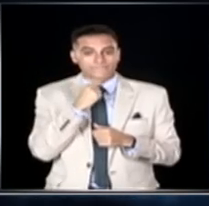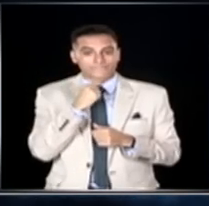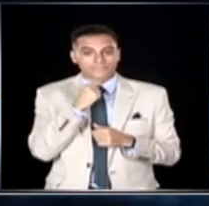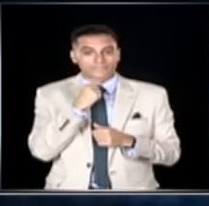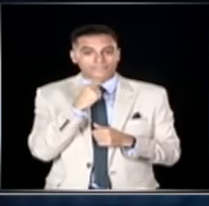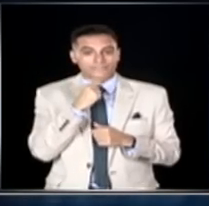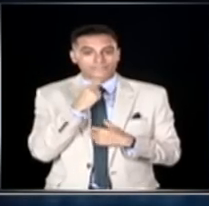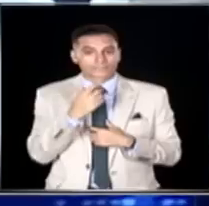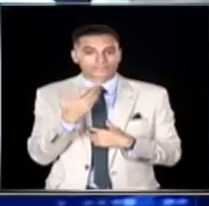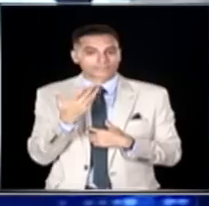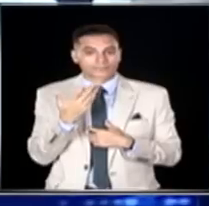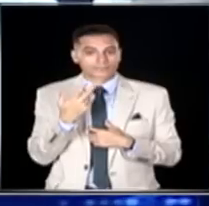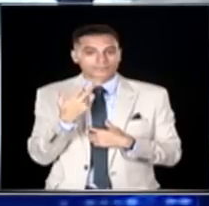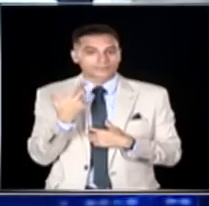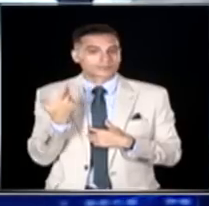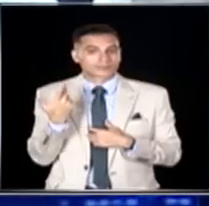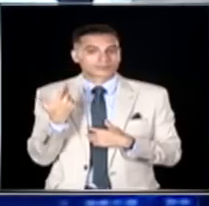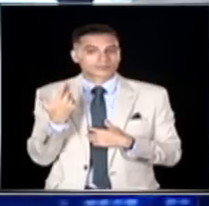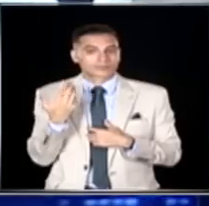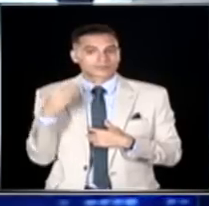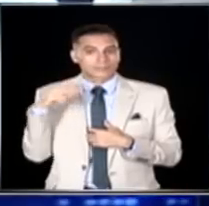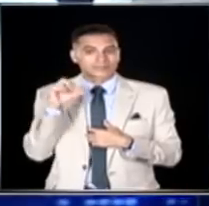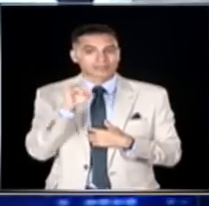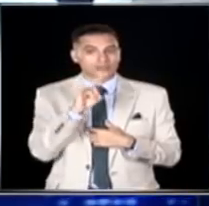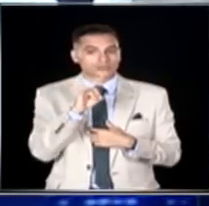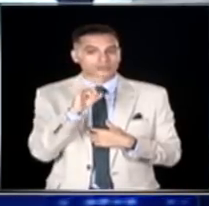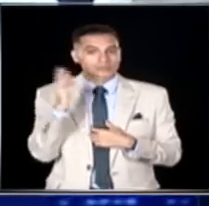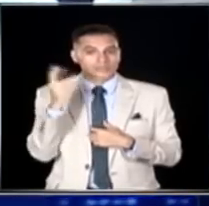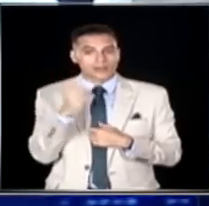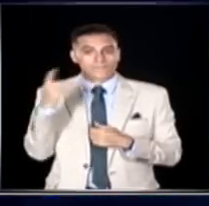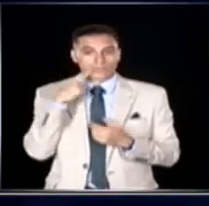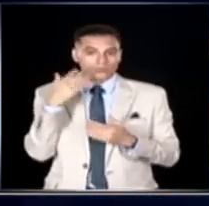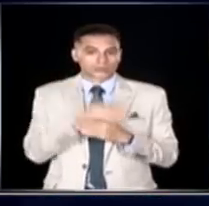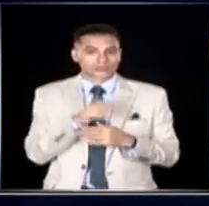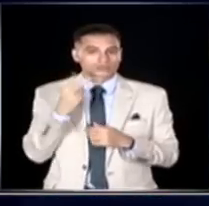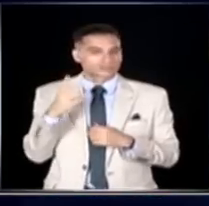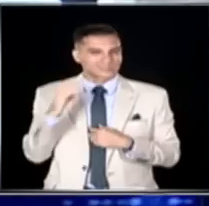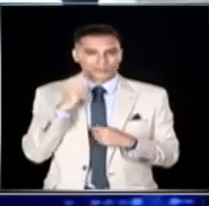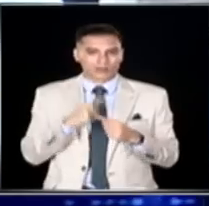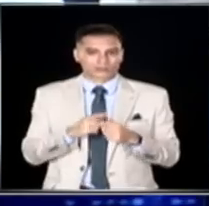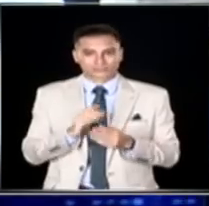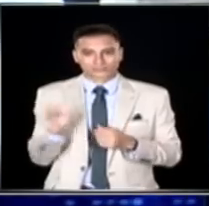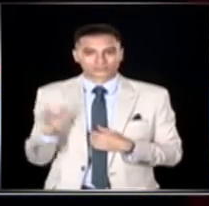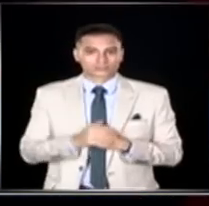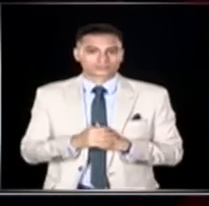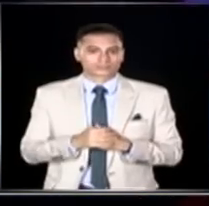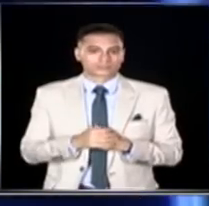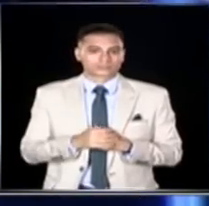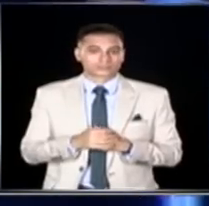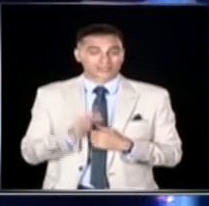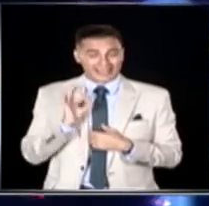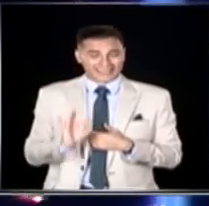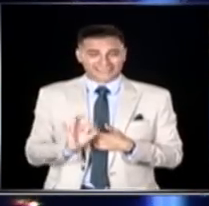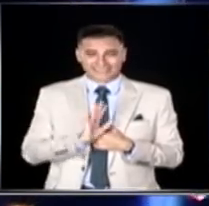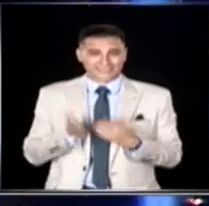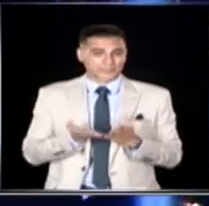يا نهار، غلط أكيد. إجابتك 12. إجابة خاطئة. شفتي